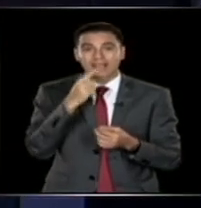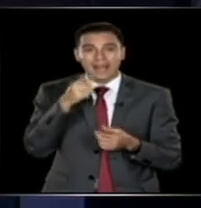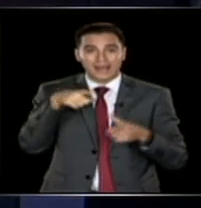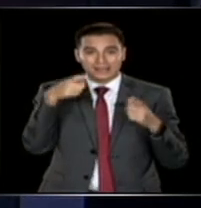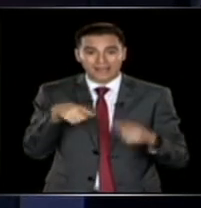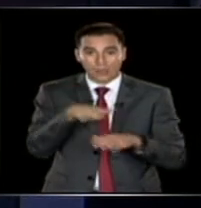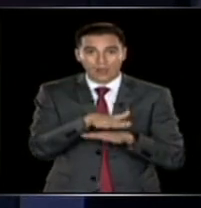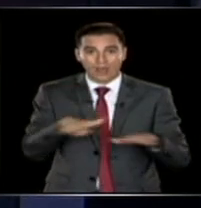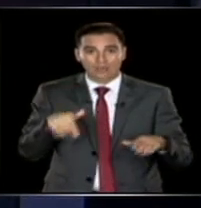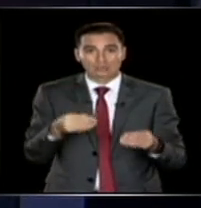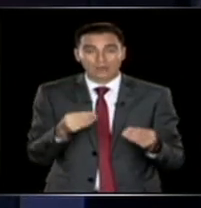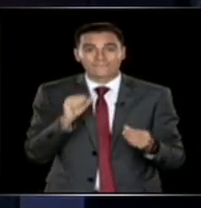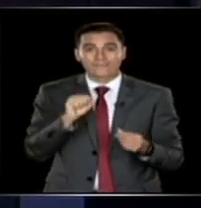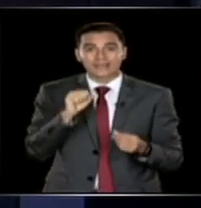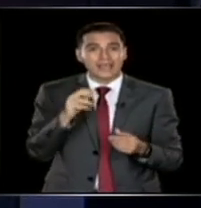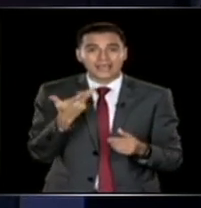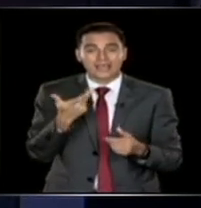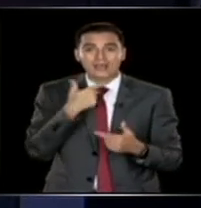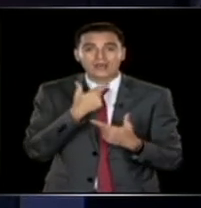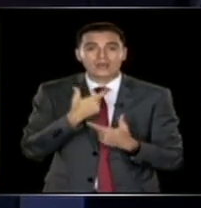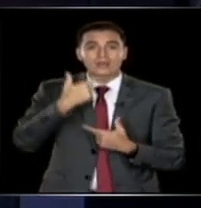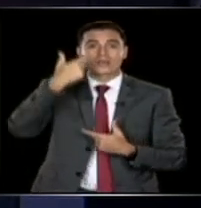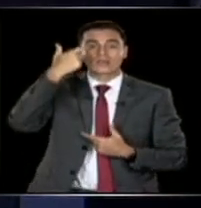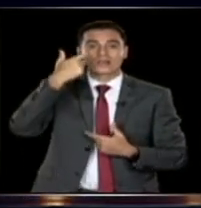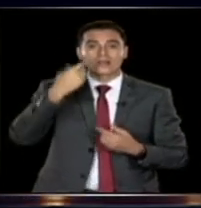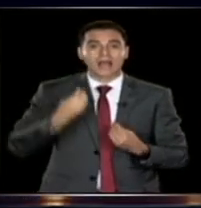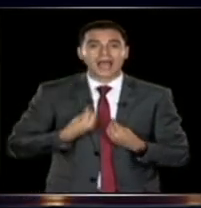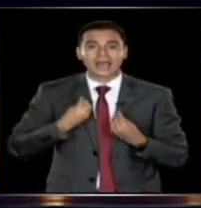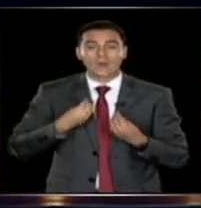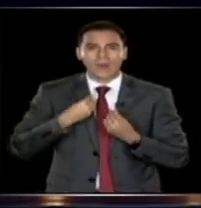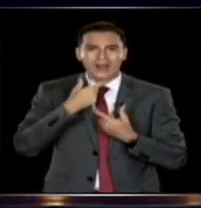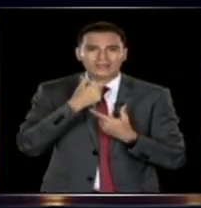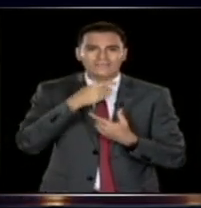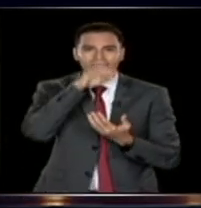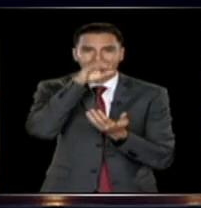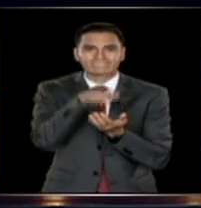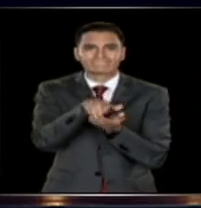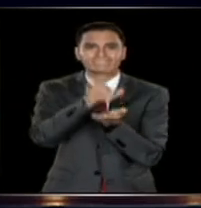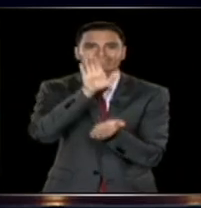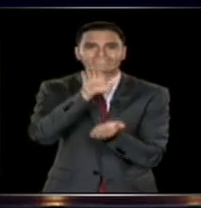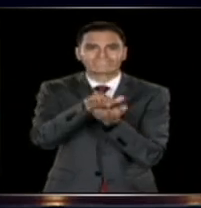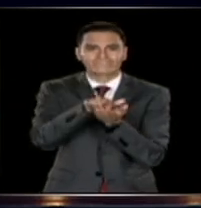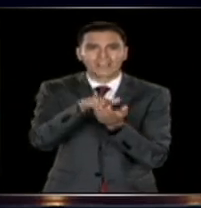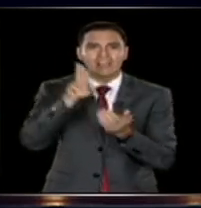للديناصورات. إبراهيم إجابتك. أمريكا الجنوبية. أمريكا الجنوبية